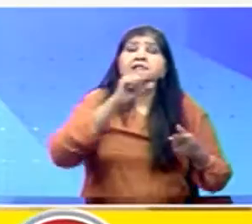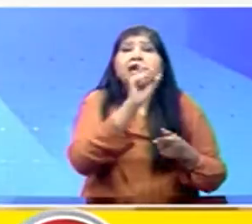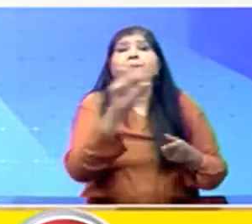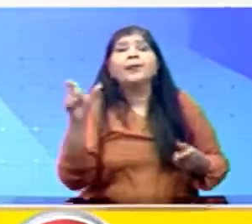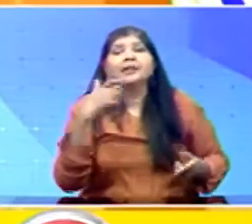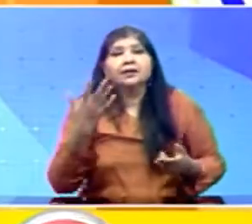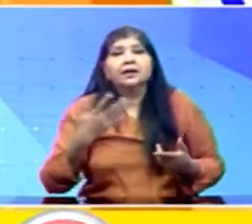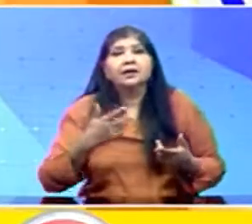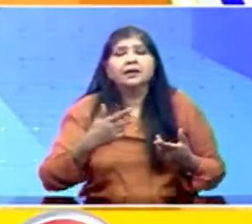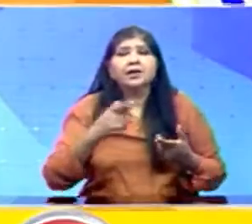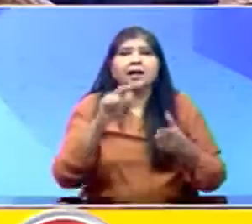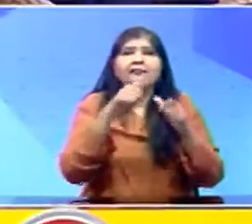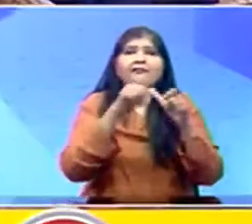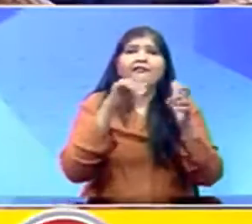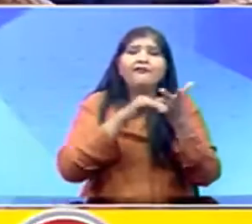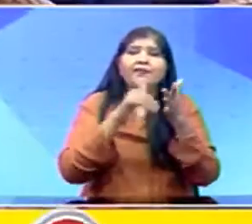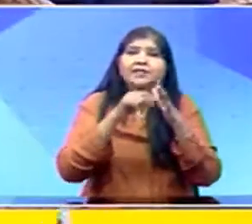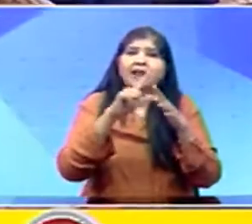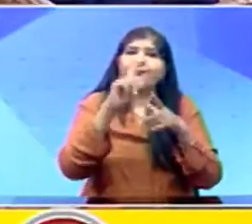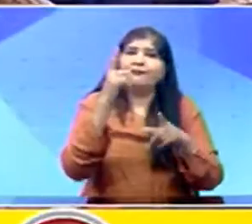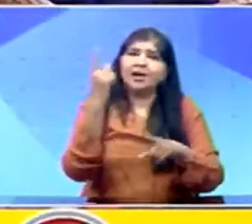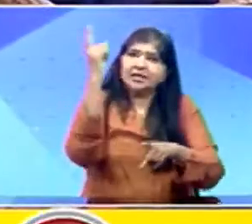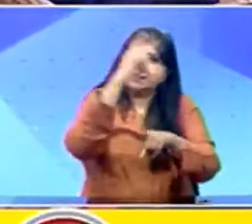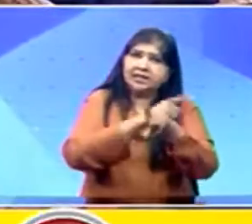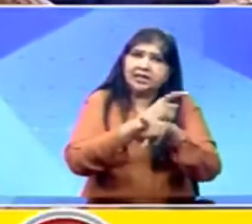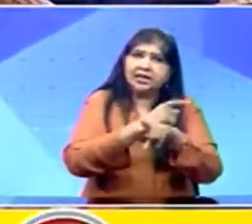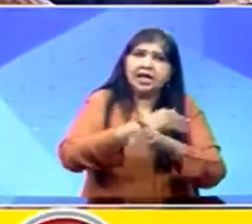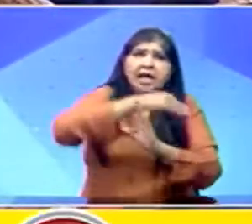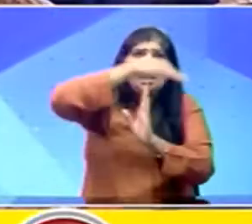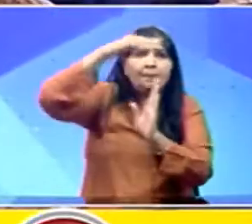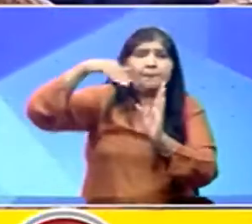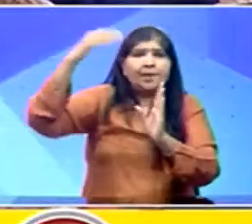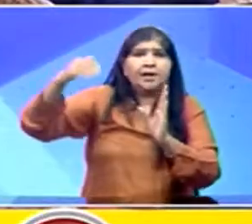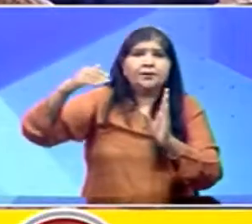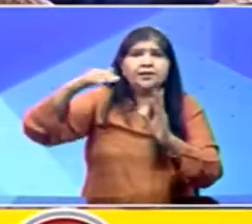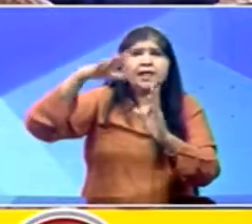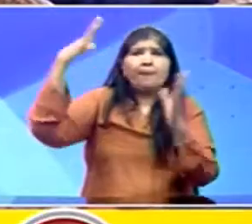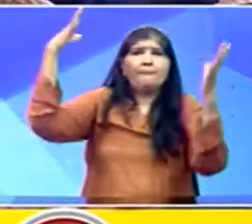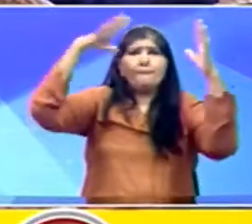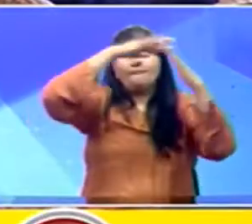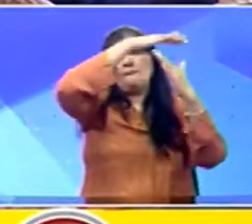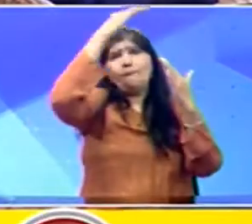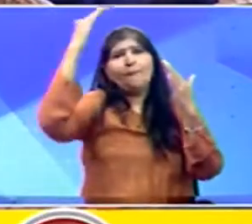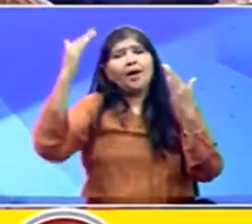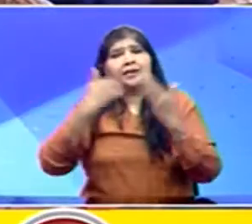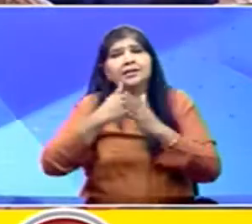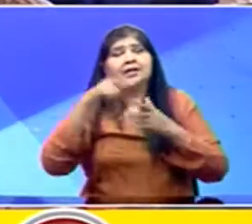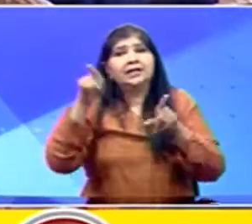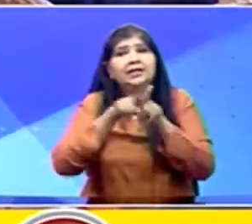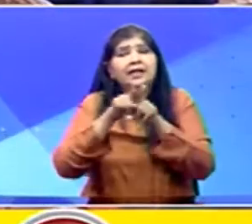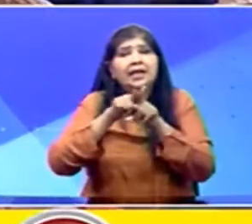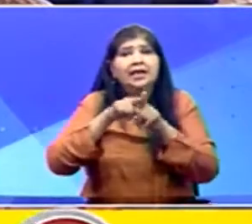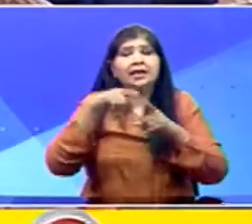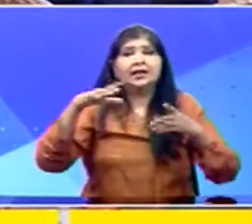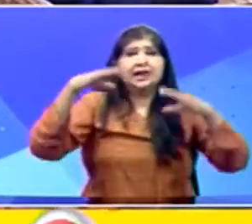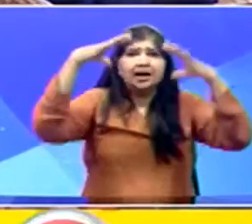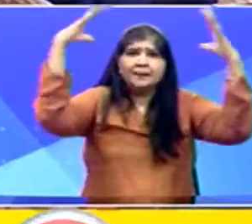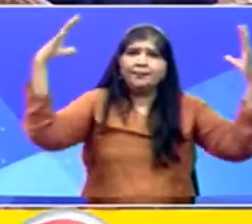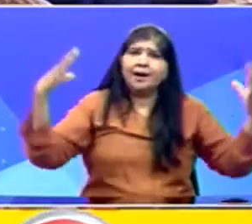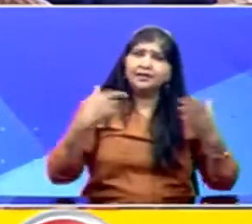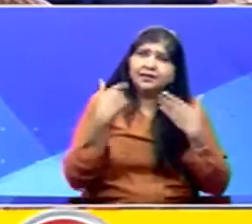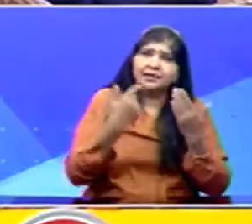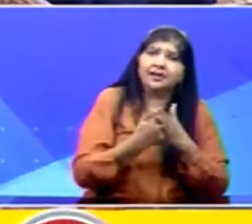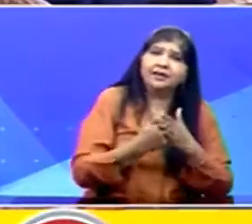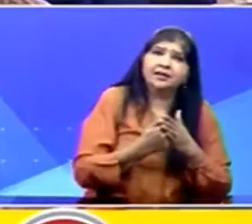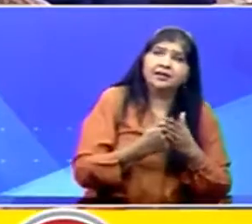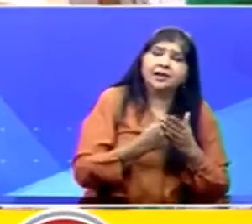आशार के पहले दिन परवत सिखरों से लिप्टे हुए बादल यही श्लोग इस आयोजन का